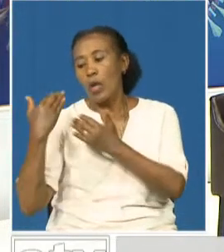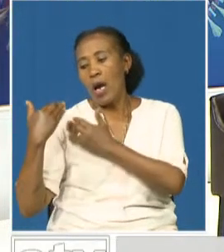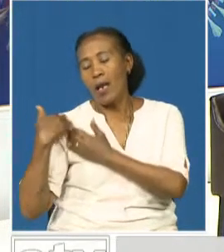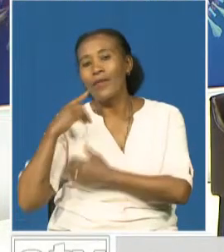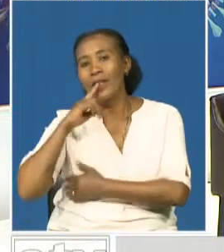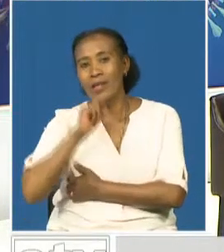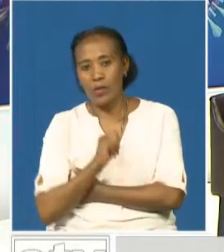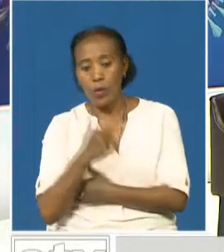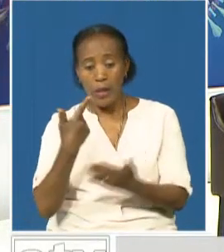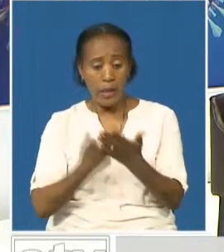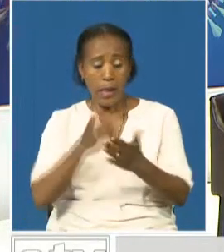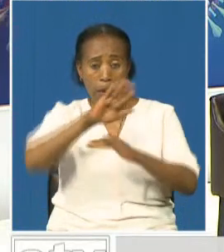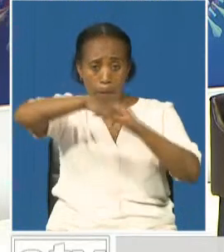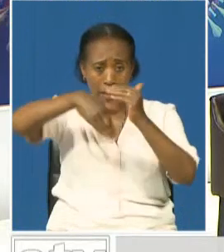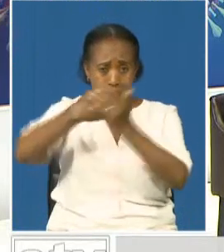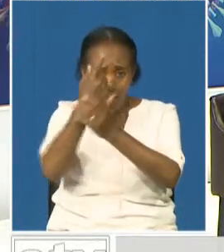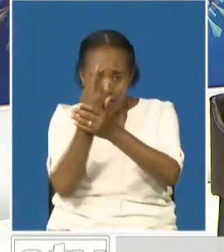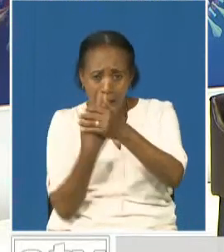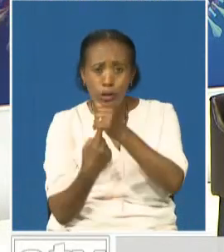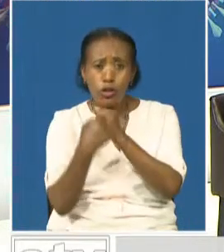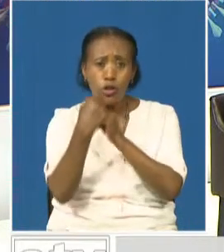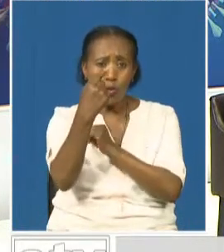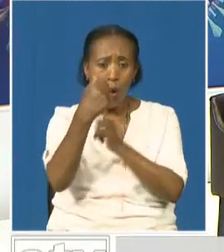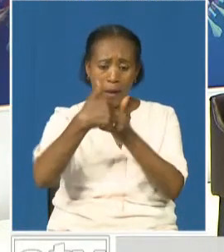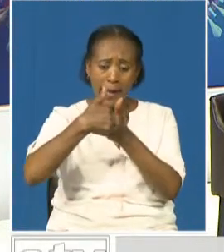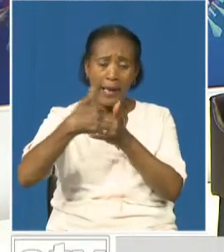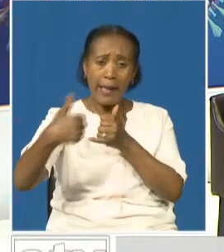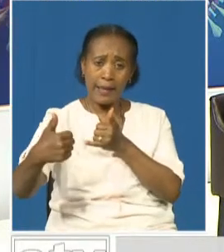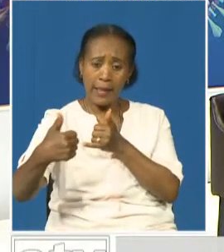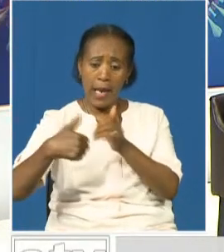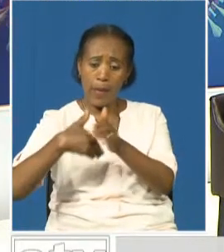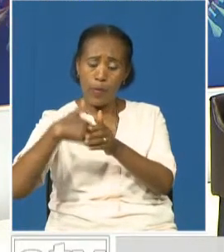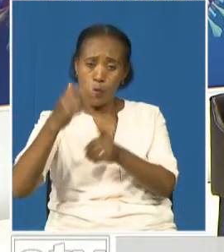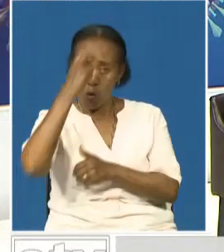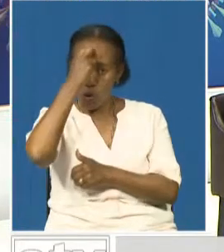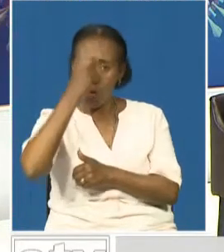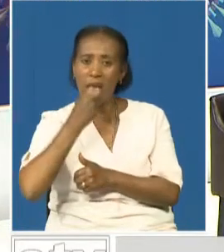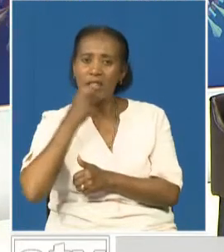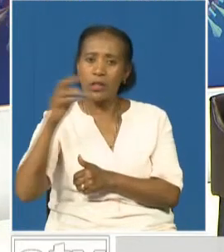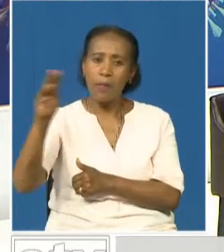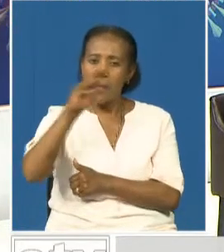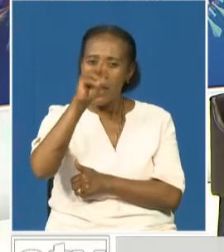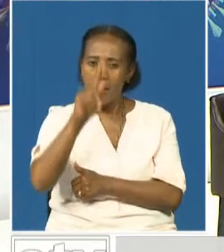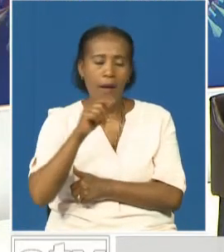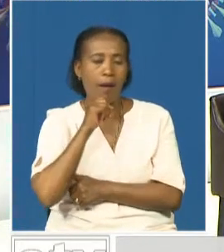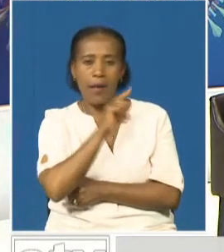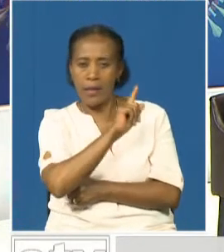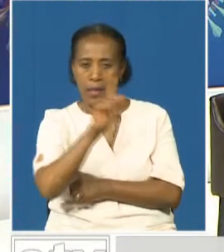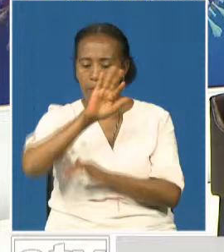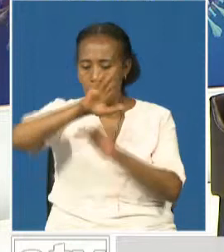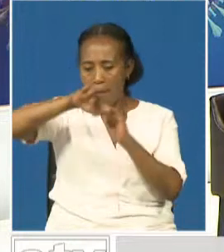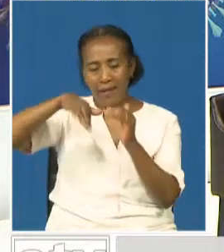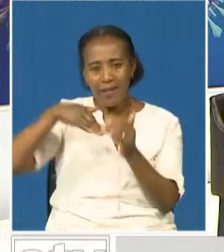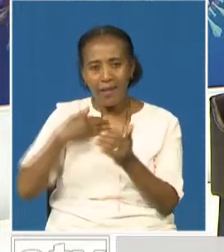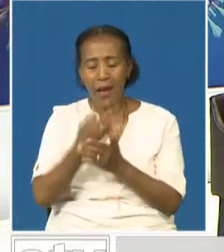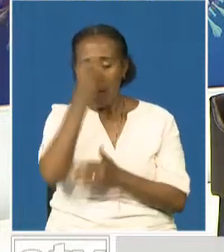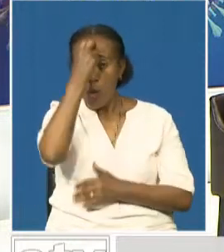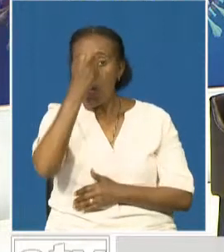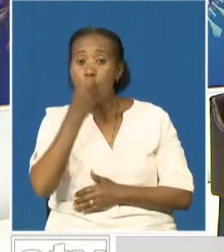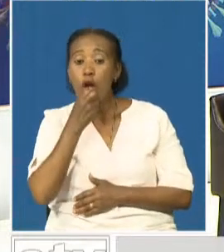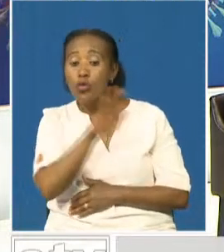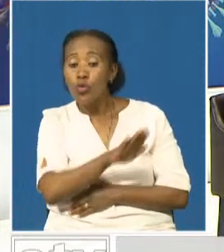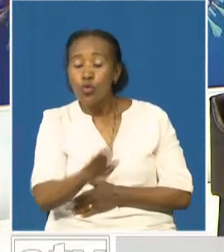ነው። ይሄ በአጠቃላይ ለብቻዋ ተገንጥላ የምትወጣ የወላጅነት ሚና አይደለችም። በአጠቃላይ